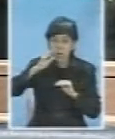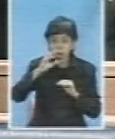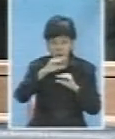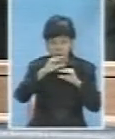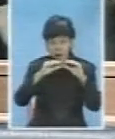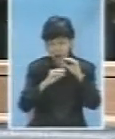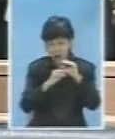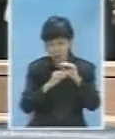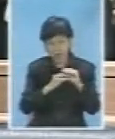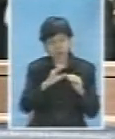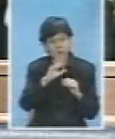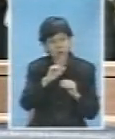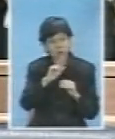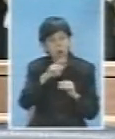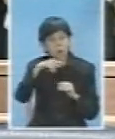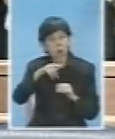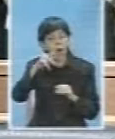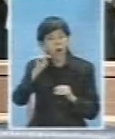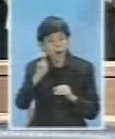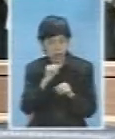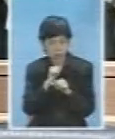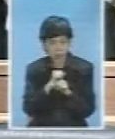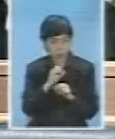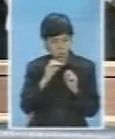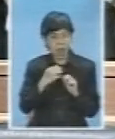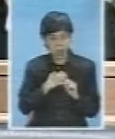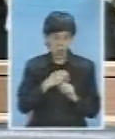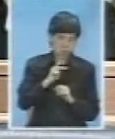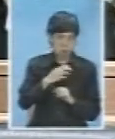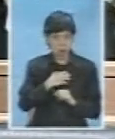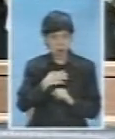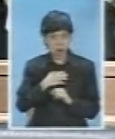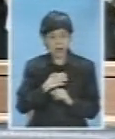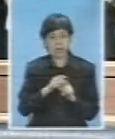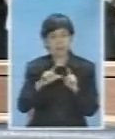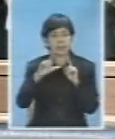งการชปคที่เคยทำมาให้ครูสามารถที่จะก้าวถึงแหล่งทุน